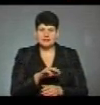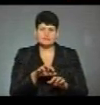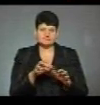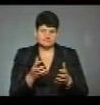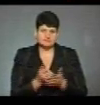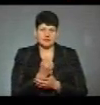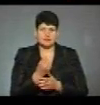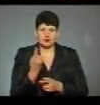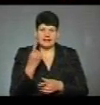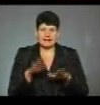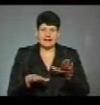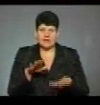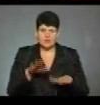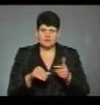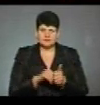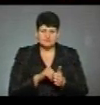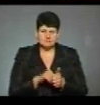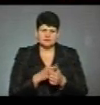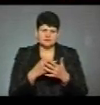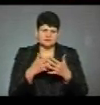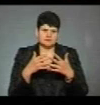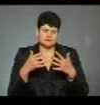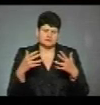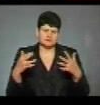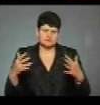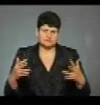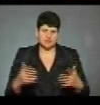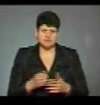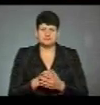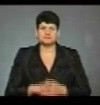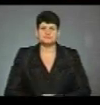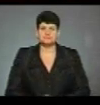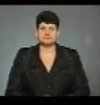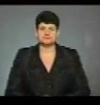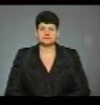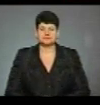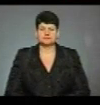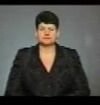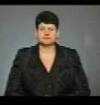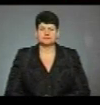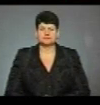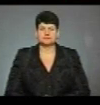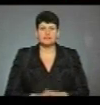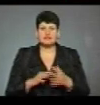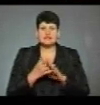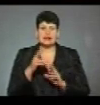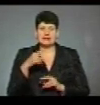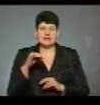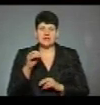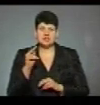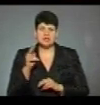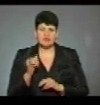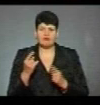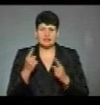вилучили понад кілограм марихуани, амфетаміну, метамфетаміну, МДА та ПВП. У селі Дички